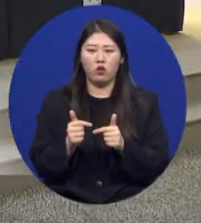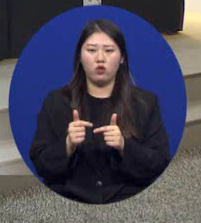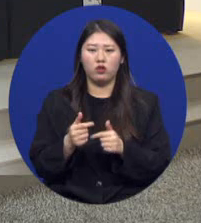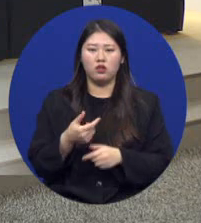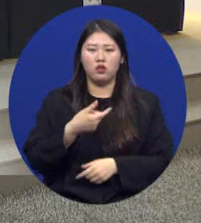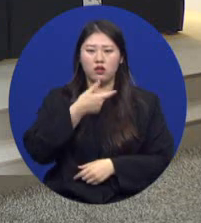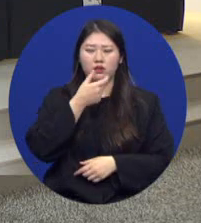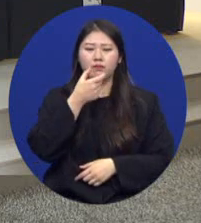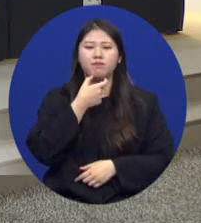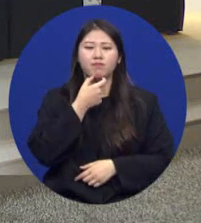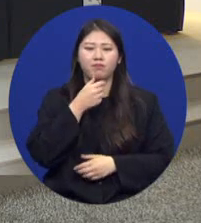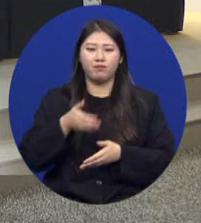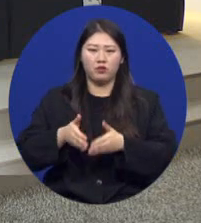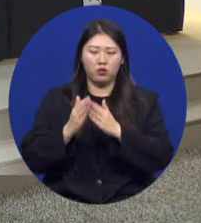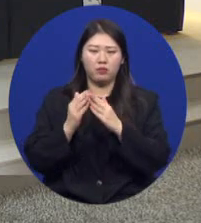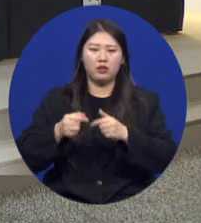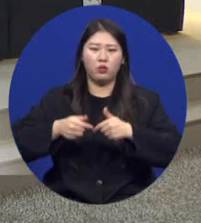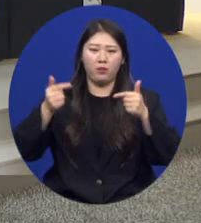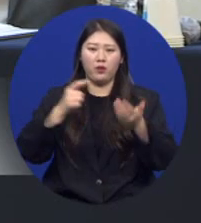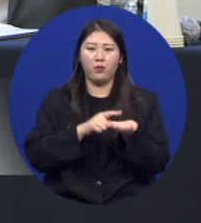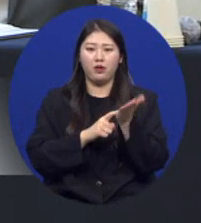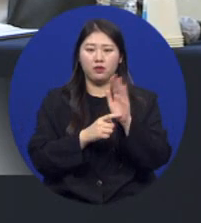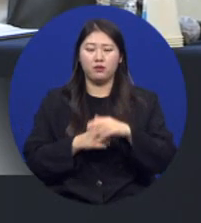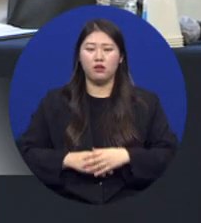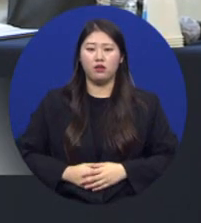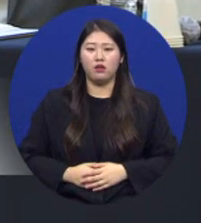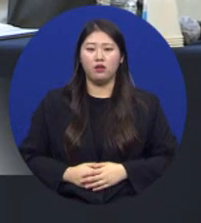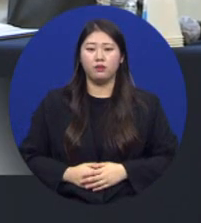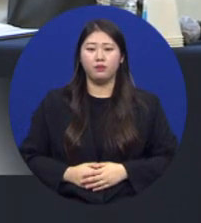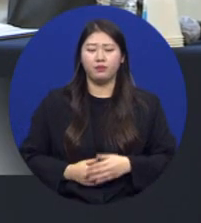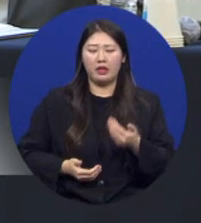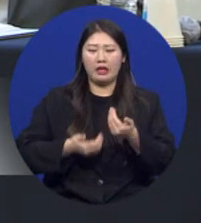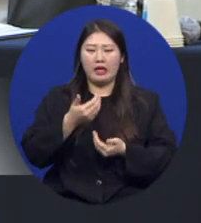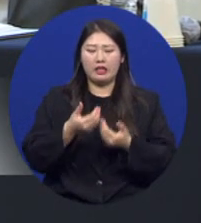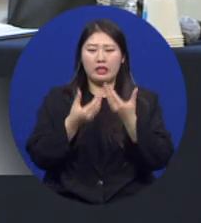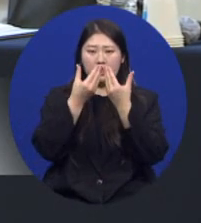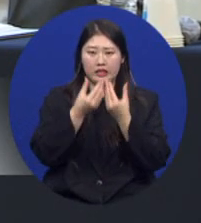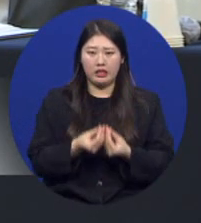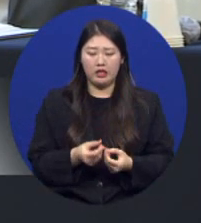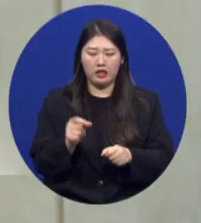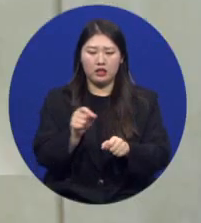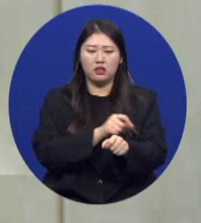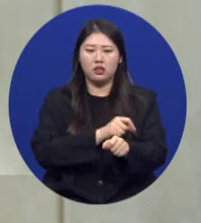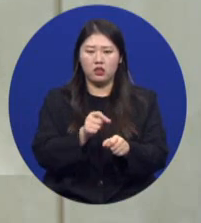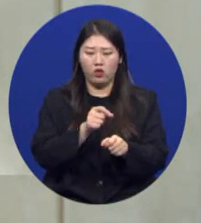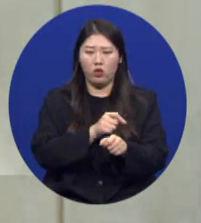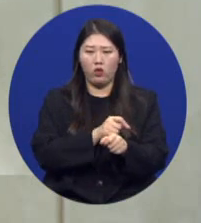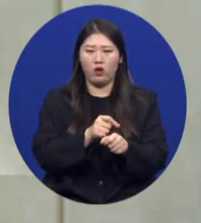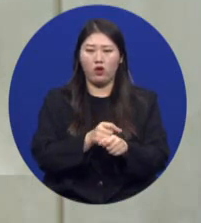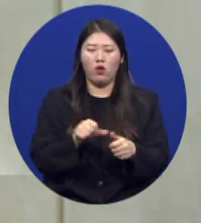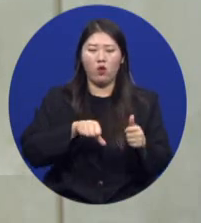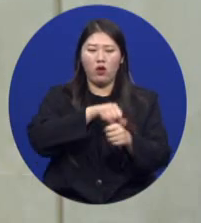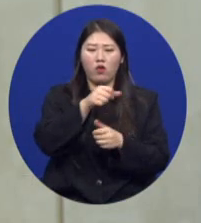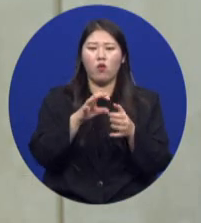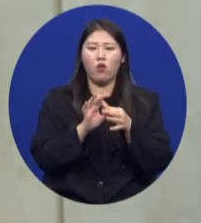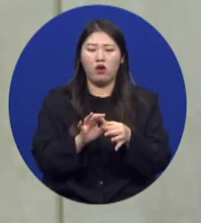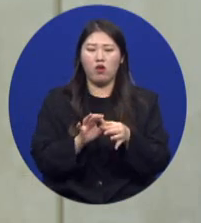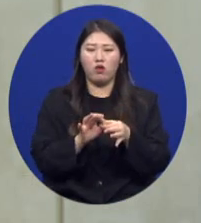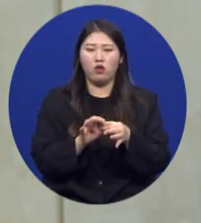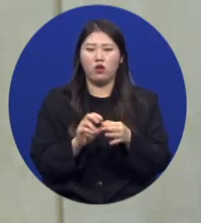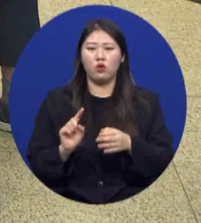비중이 높다고 밝혔습니다. 강 위원은 갈등 사례가 지역 특성상 환경 이슈와 연관이